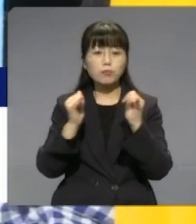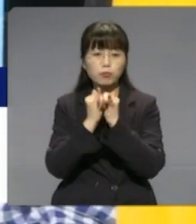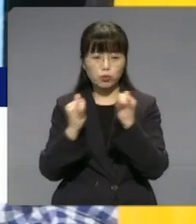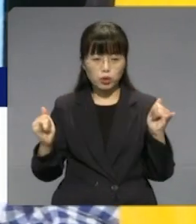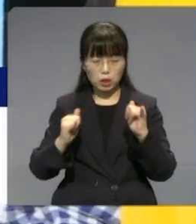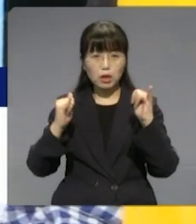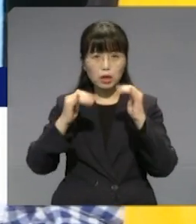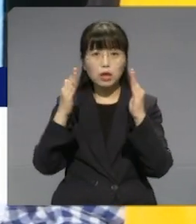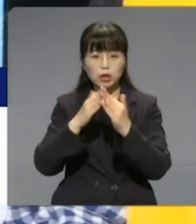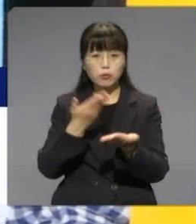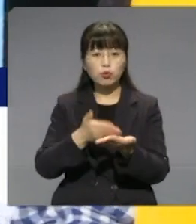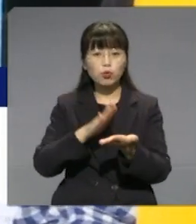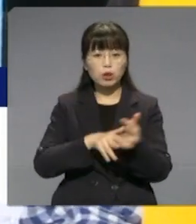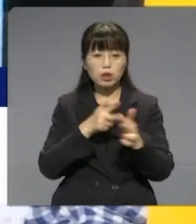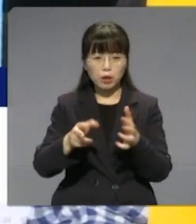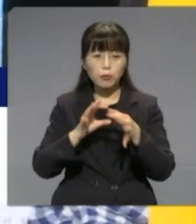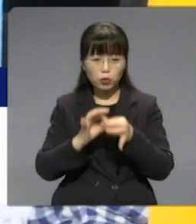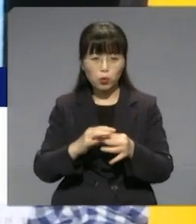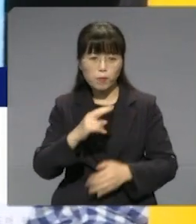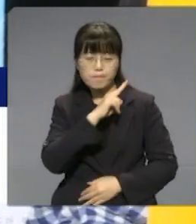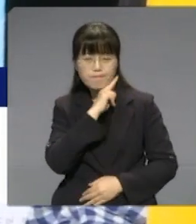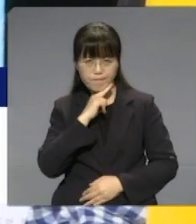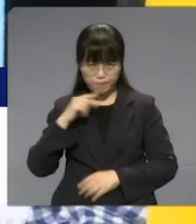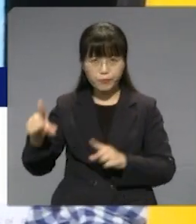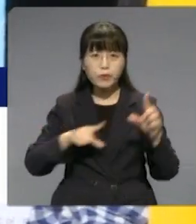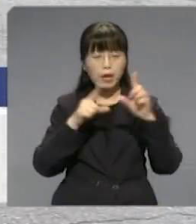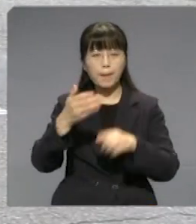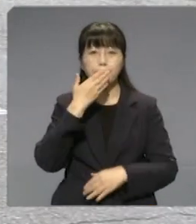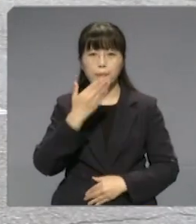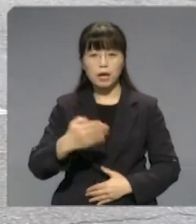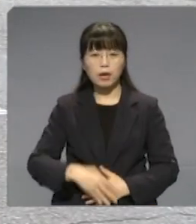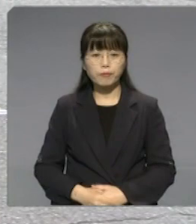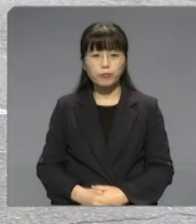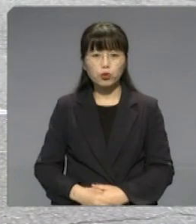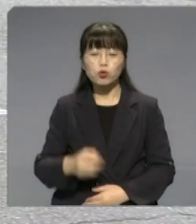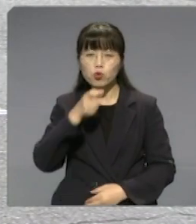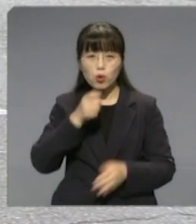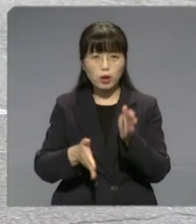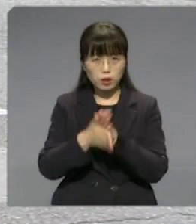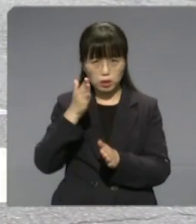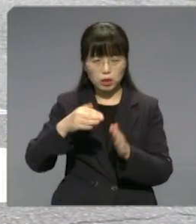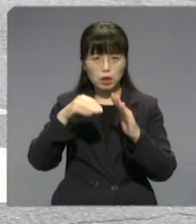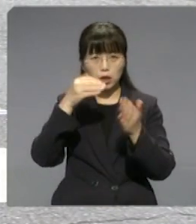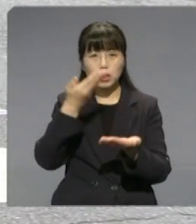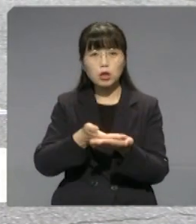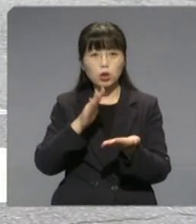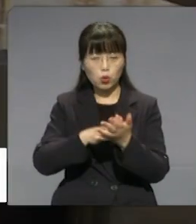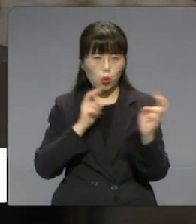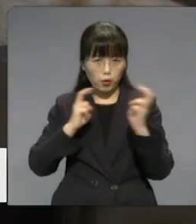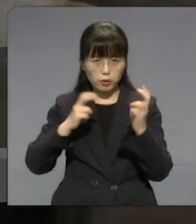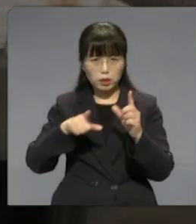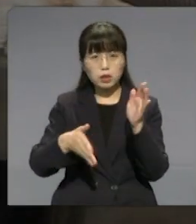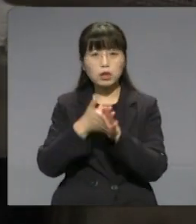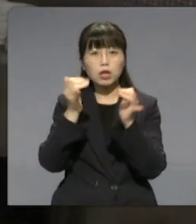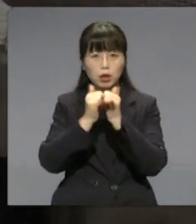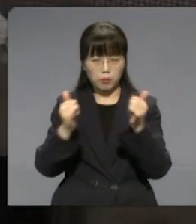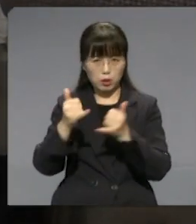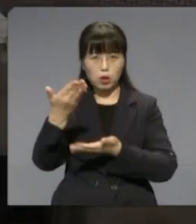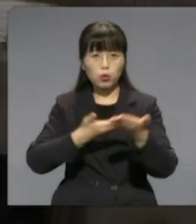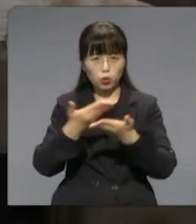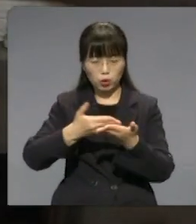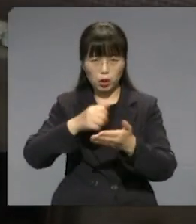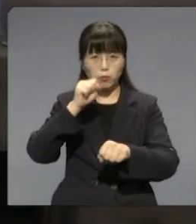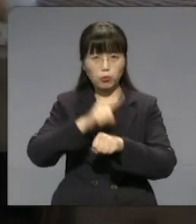리 집수리 사업을 통해서 편안한 삶을 누릴 수 있도록 수원시는 시공업체 정보를 시민에게 공유해 공사 품질을